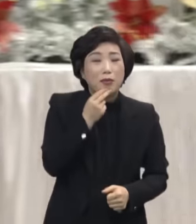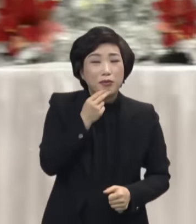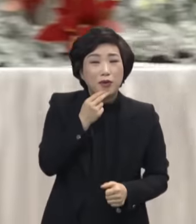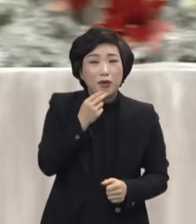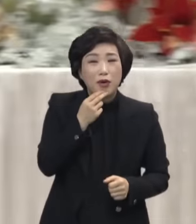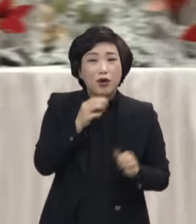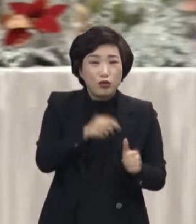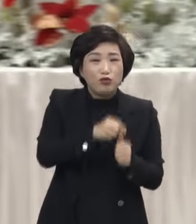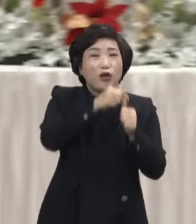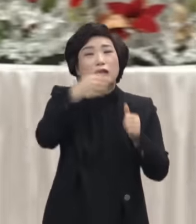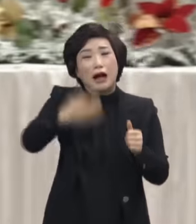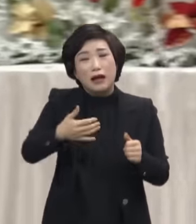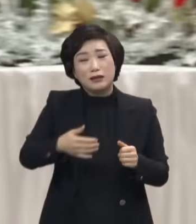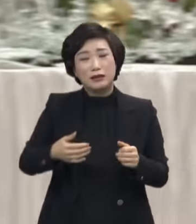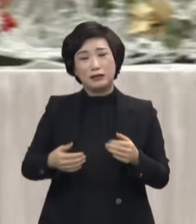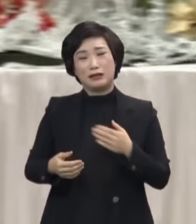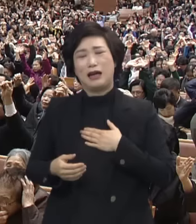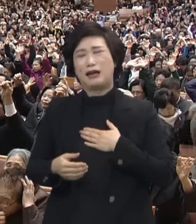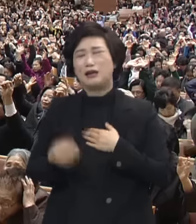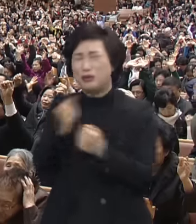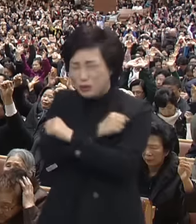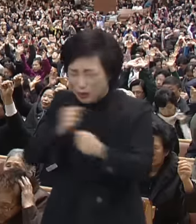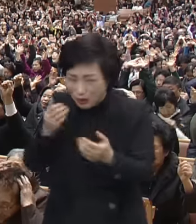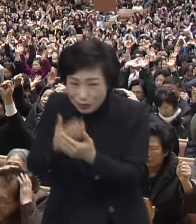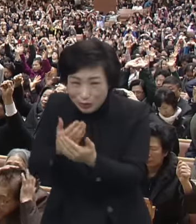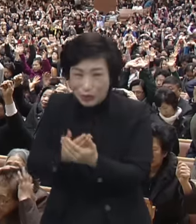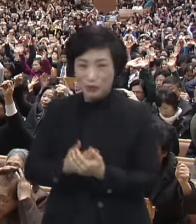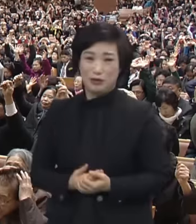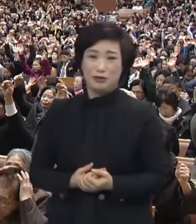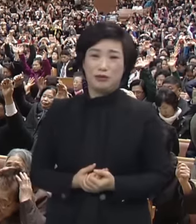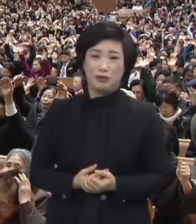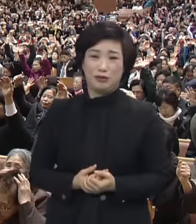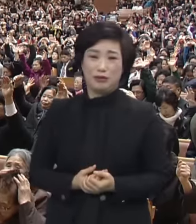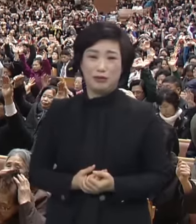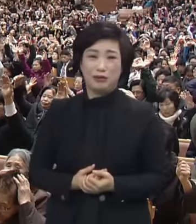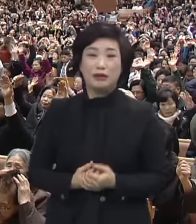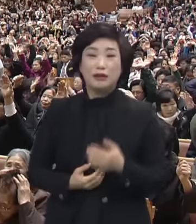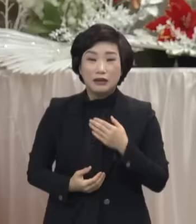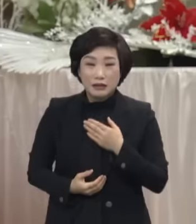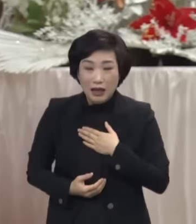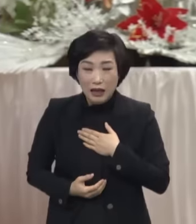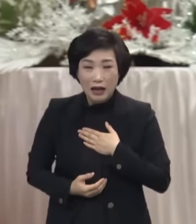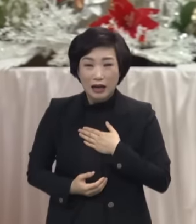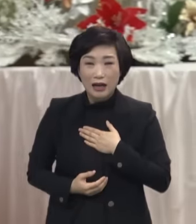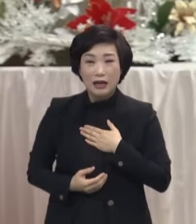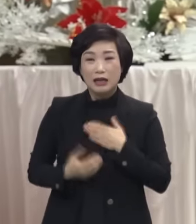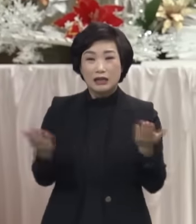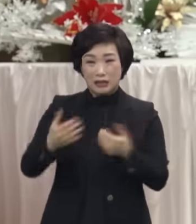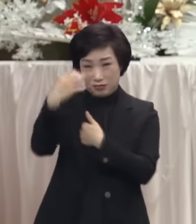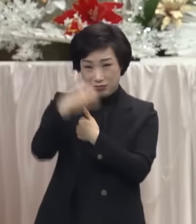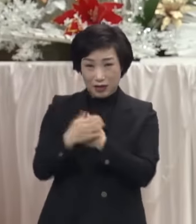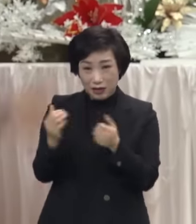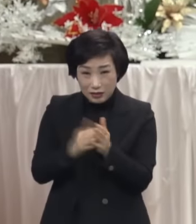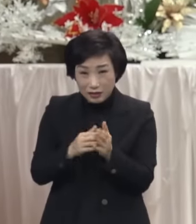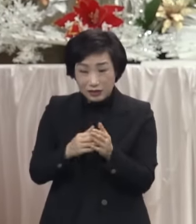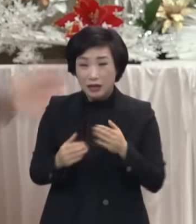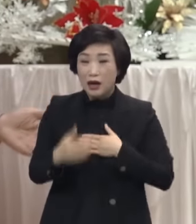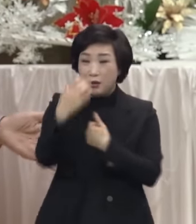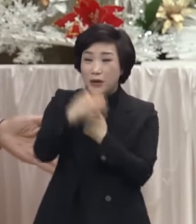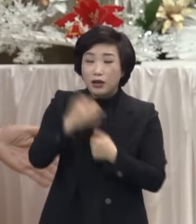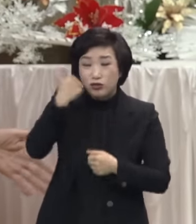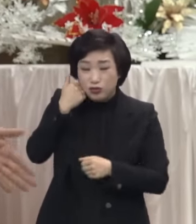구원하지 못했으니 용서해 주세요. 내가 직분을 맡았으나 내게